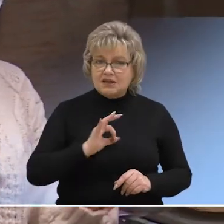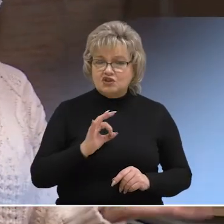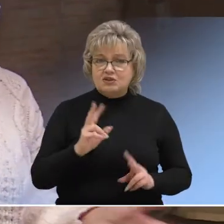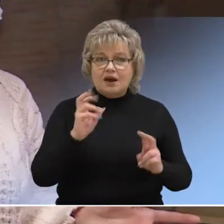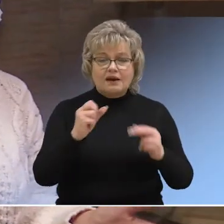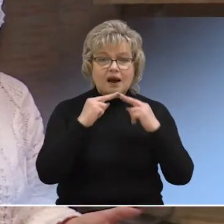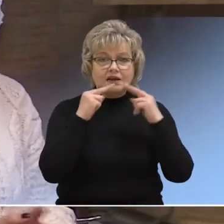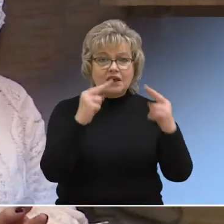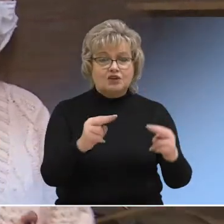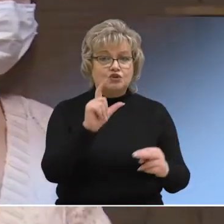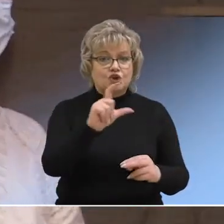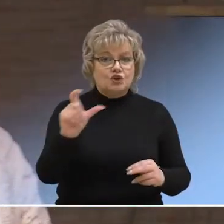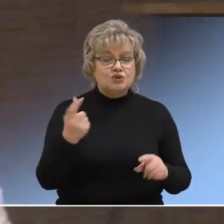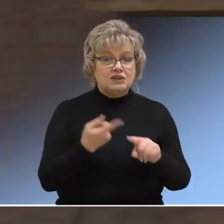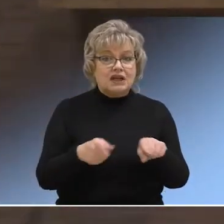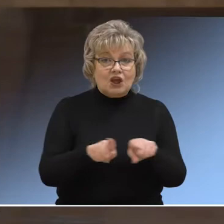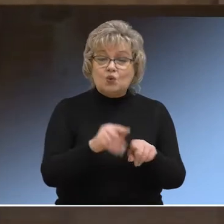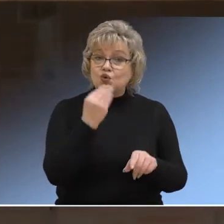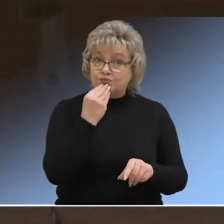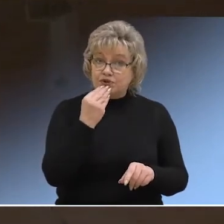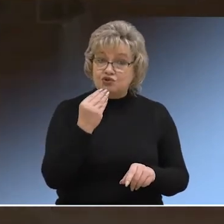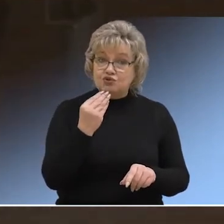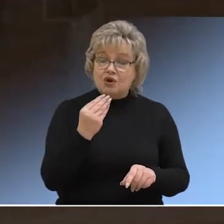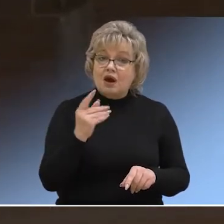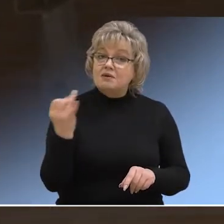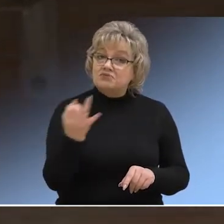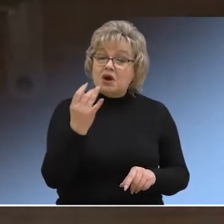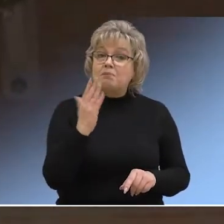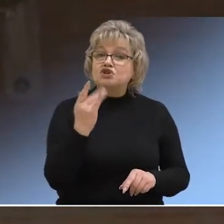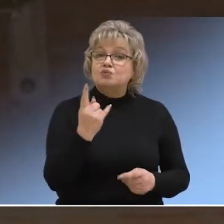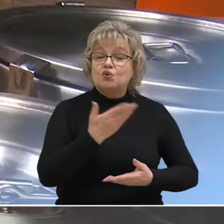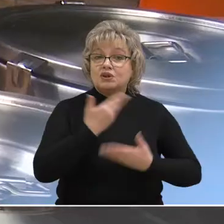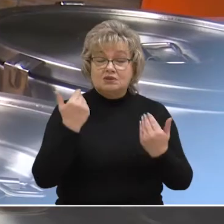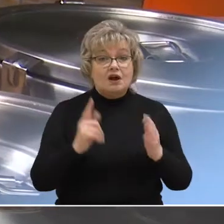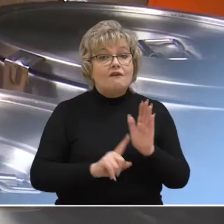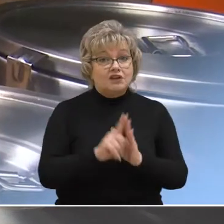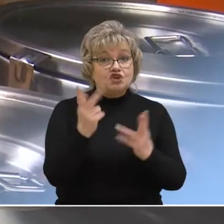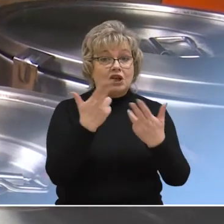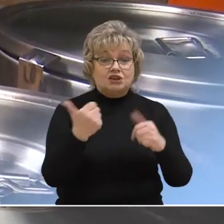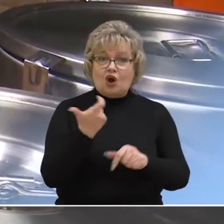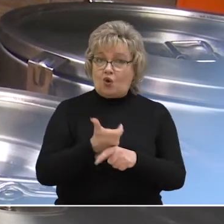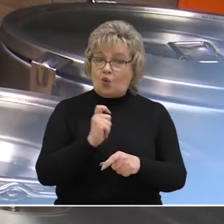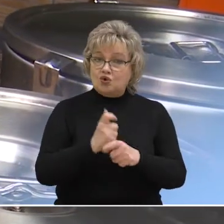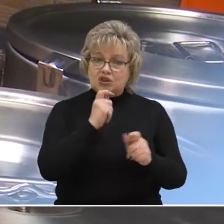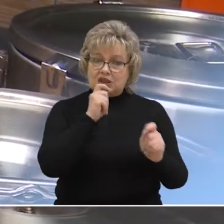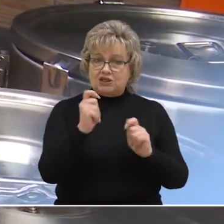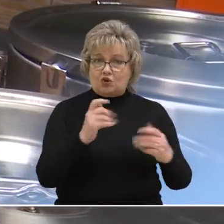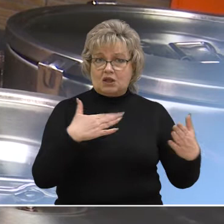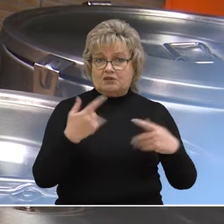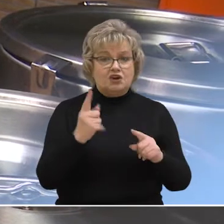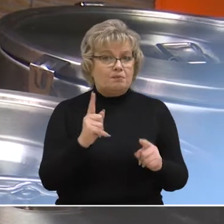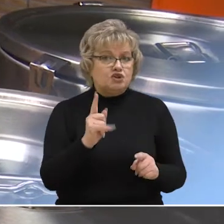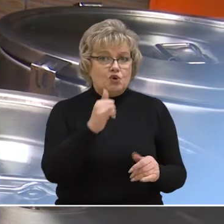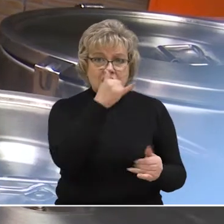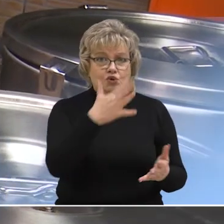как реагируют люди на такую вегетарианскую пищу? Интересуются, а почему нет сначала, да, очень они настороженно относились, говорили,